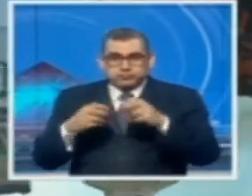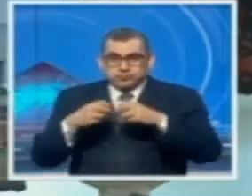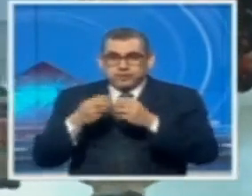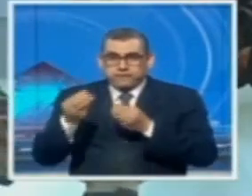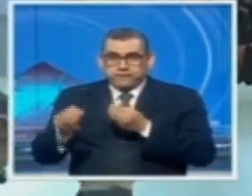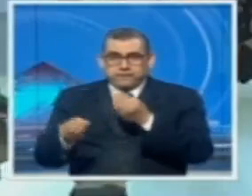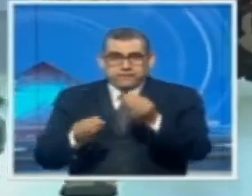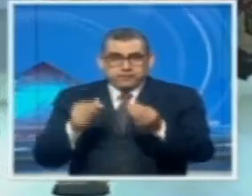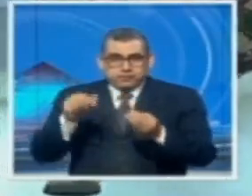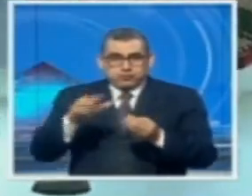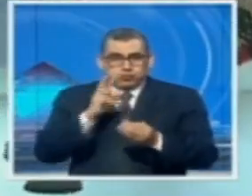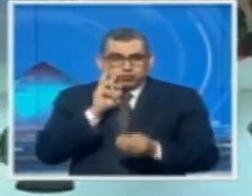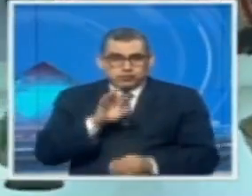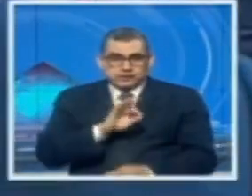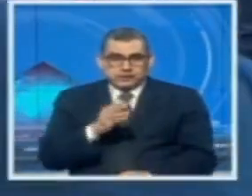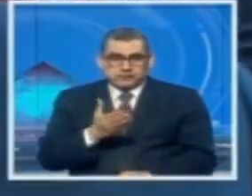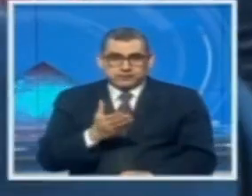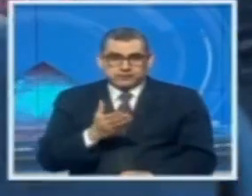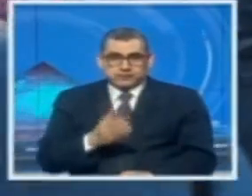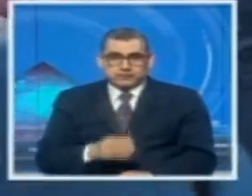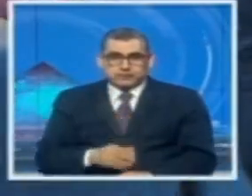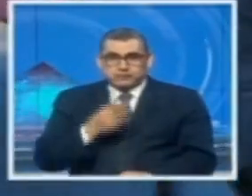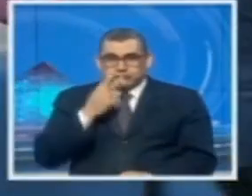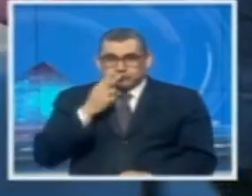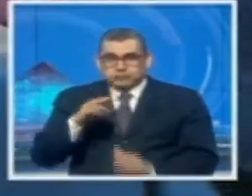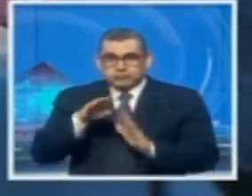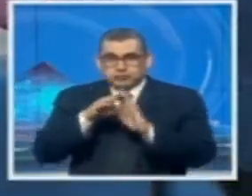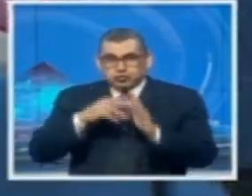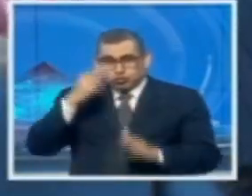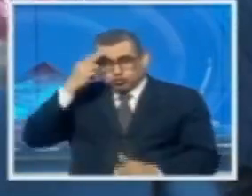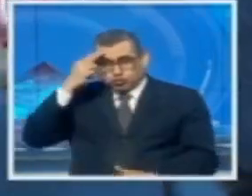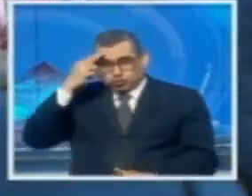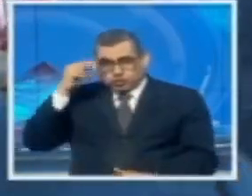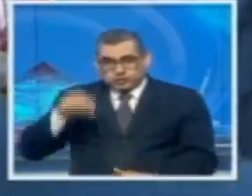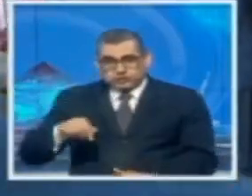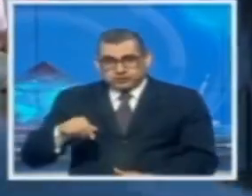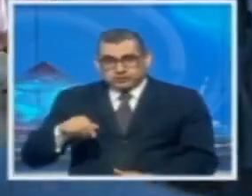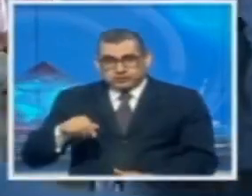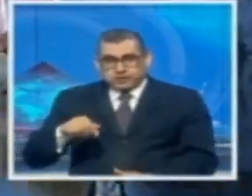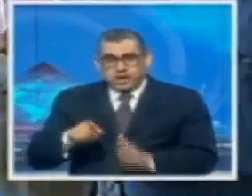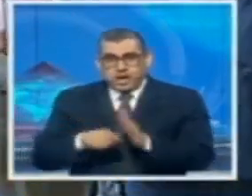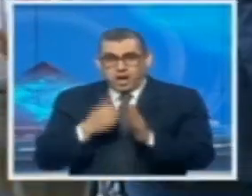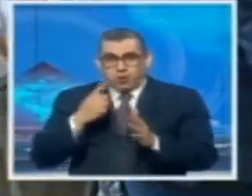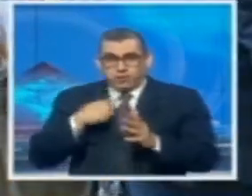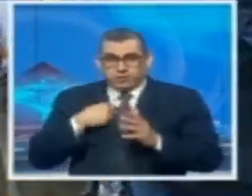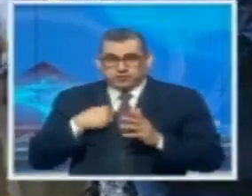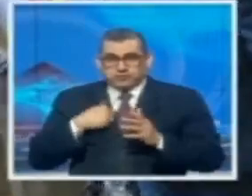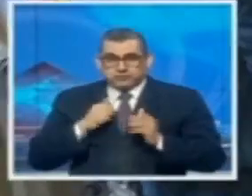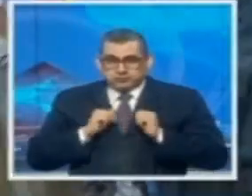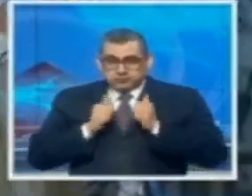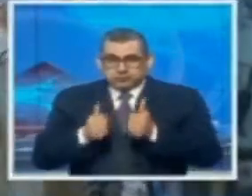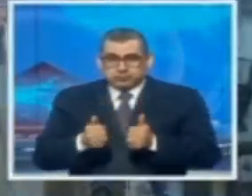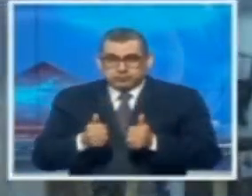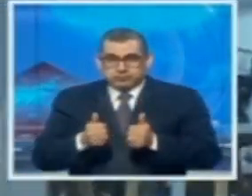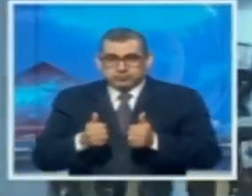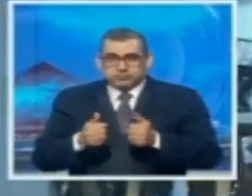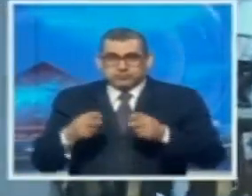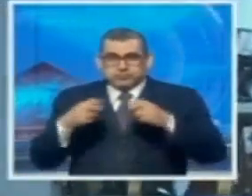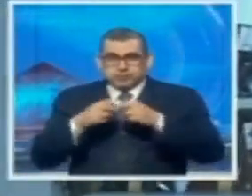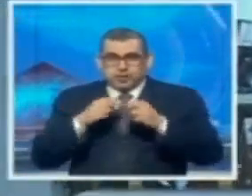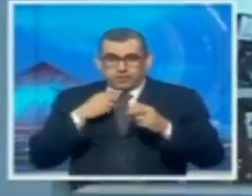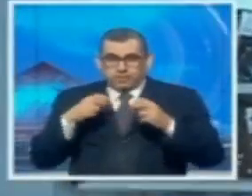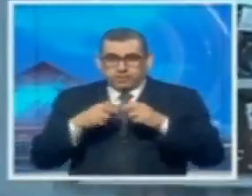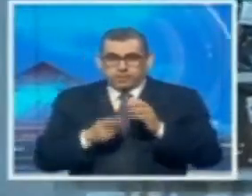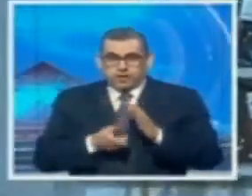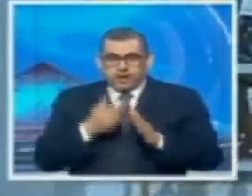اليدوية والتراثية. جناح المملكة العربية السعودية أول مرة يعني تشرفنا بالزيارة